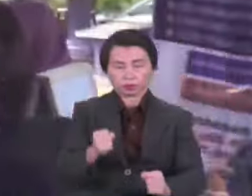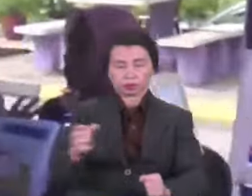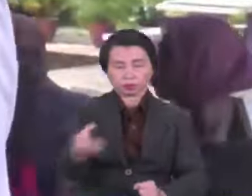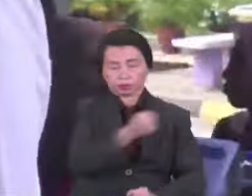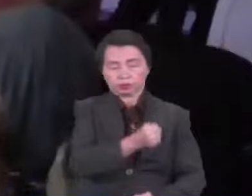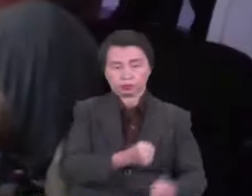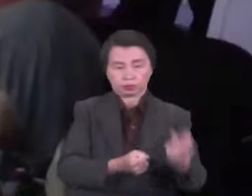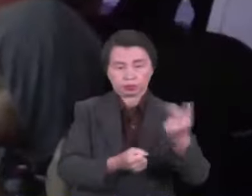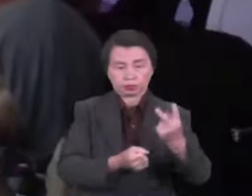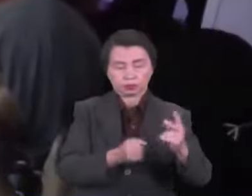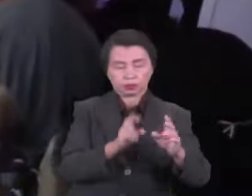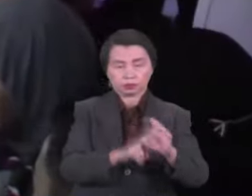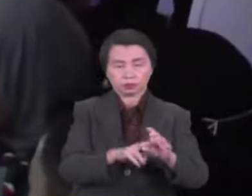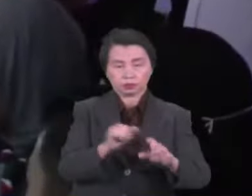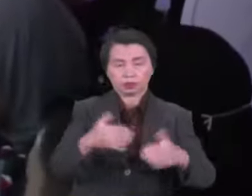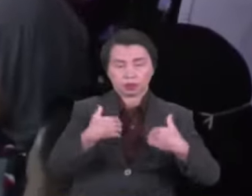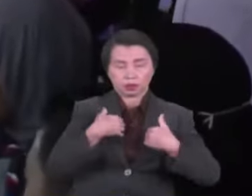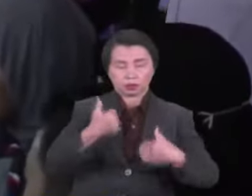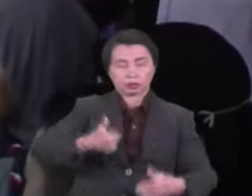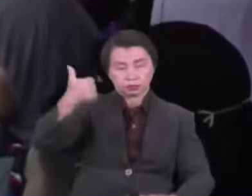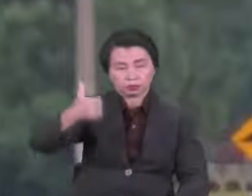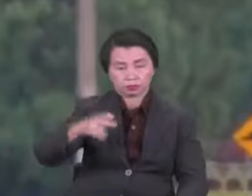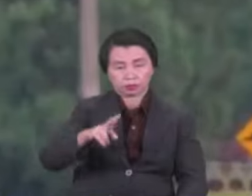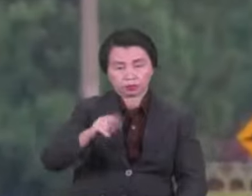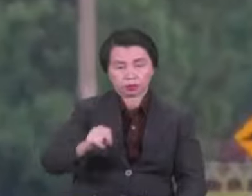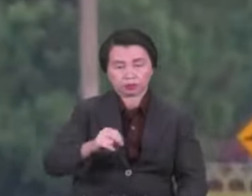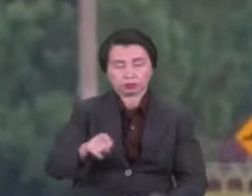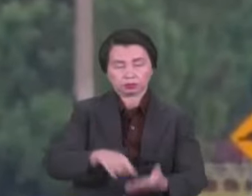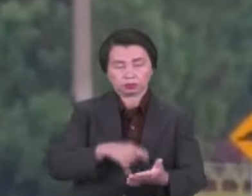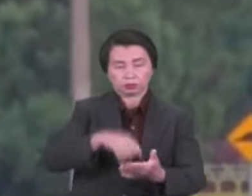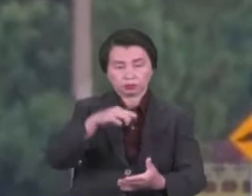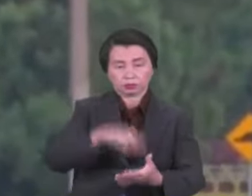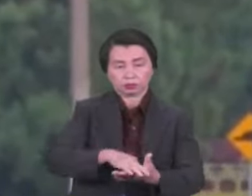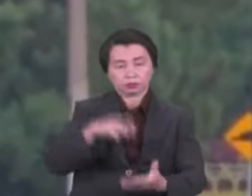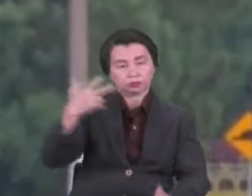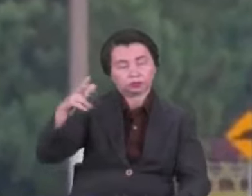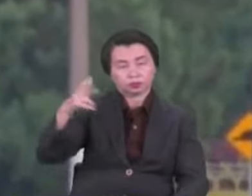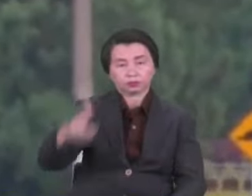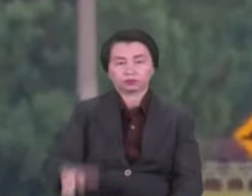merampas kedua-dua kerusi yang pernah dimenangi BN pada PRU13.